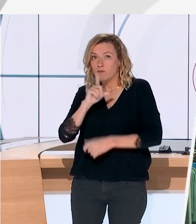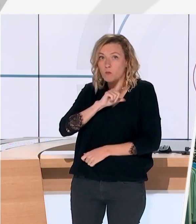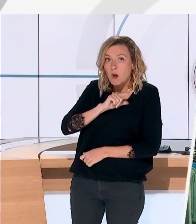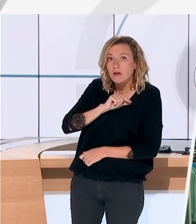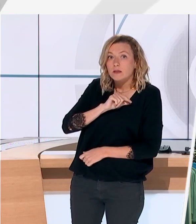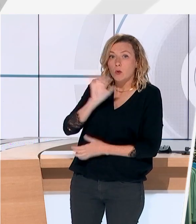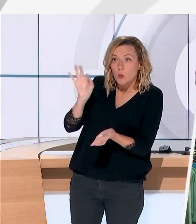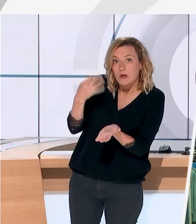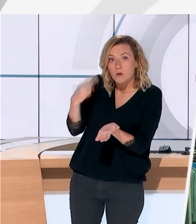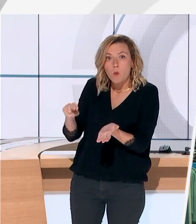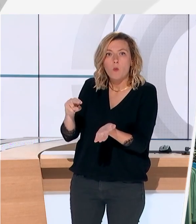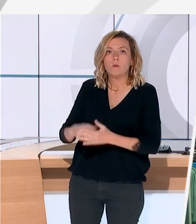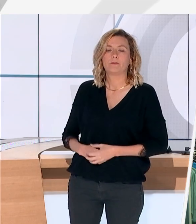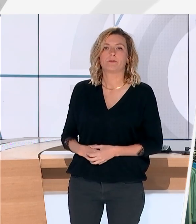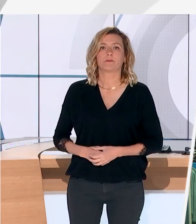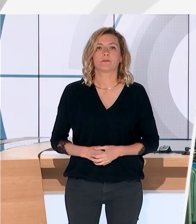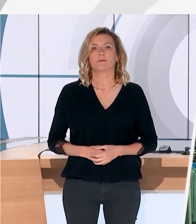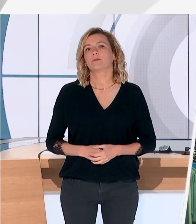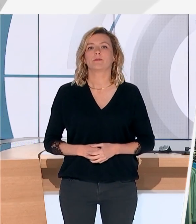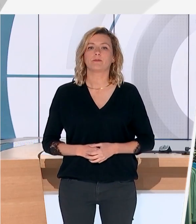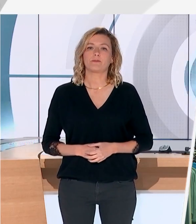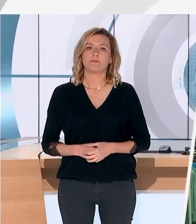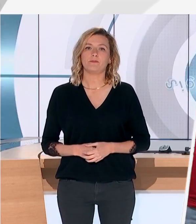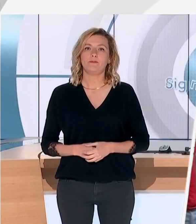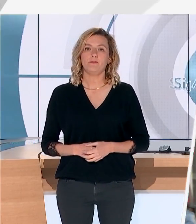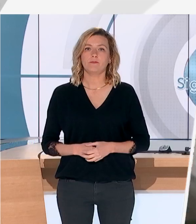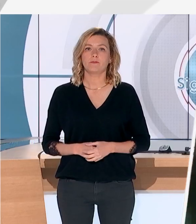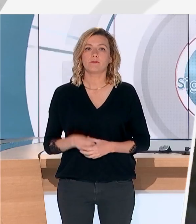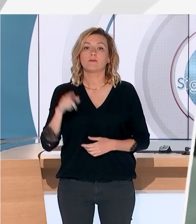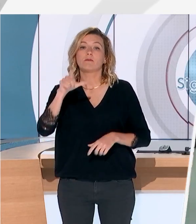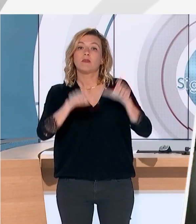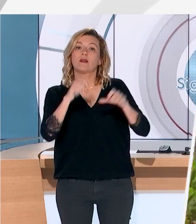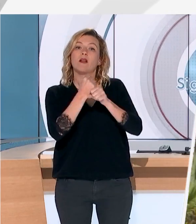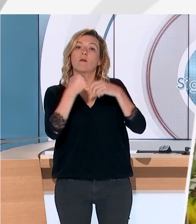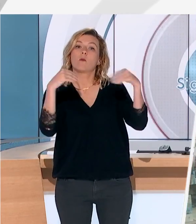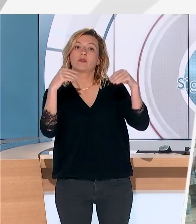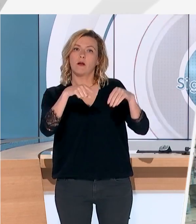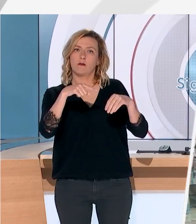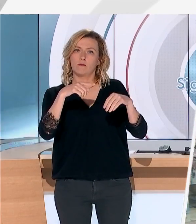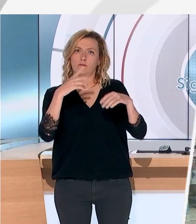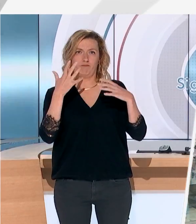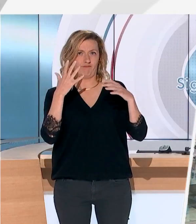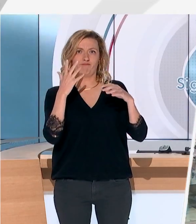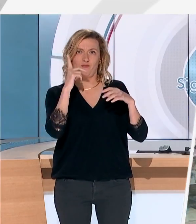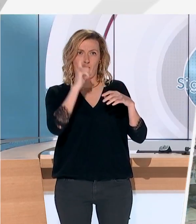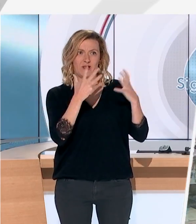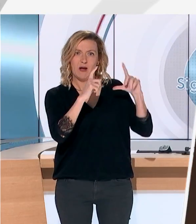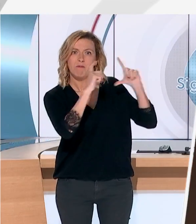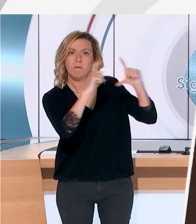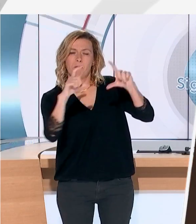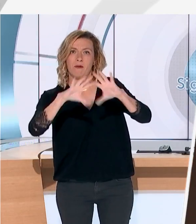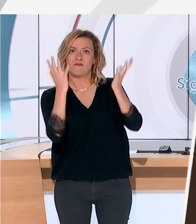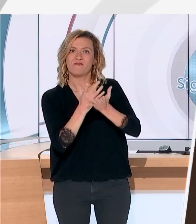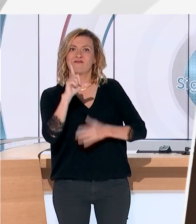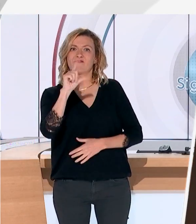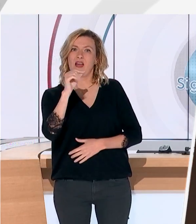envie qu'il y ait aussi une intervention de la police ou pas. Les commerçants volontaires ont apposé un macaron